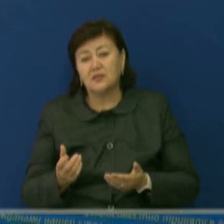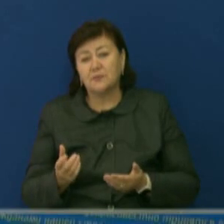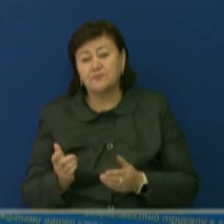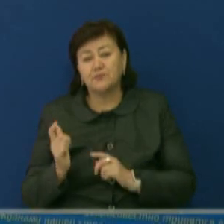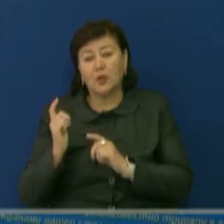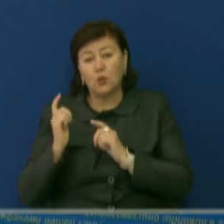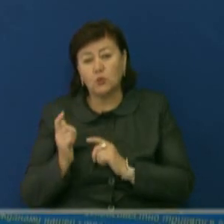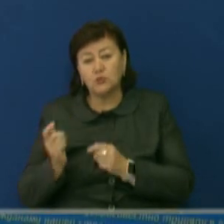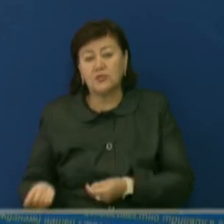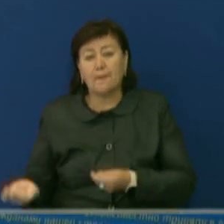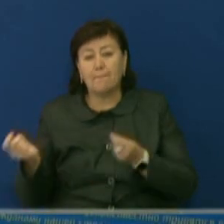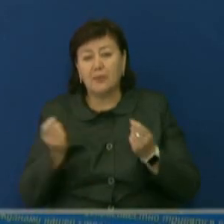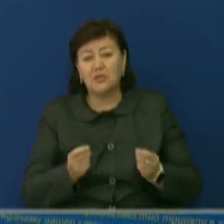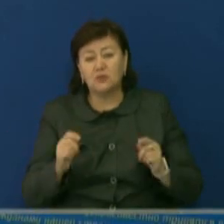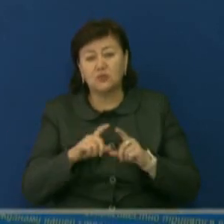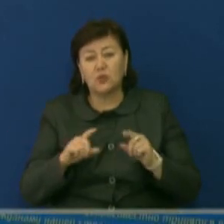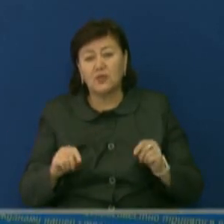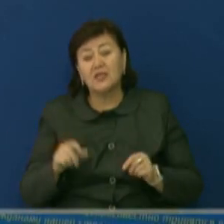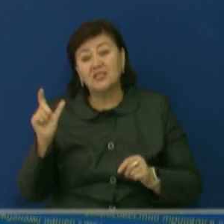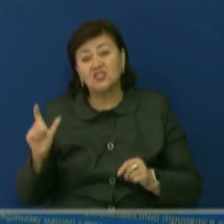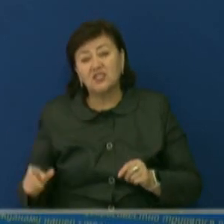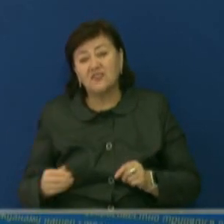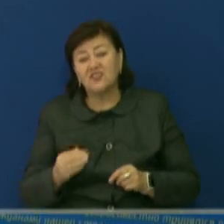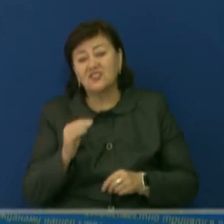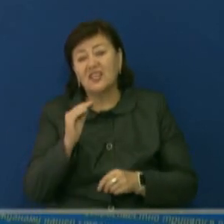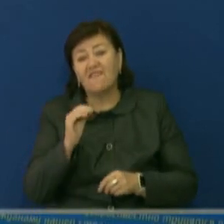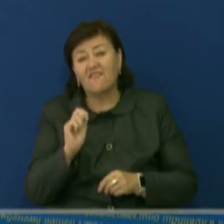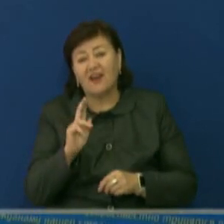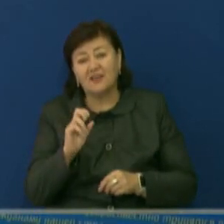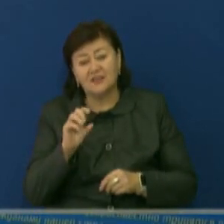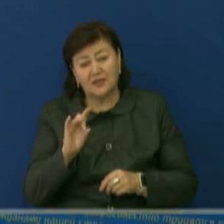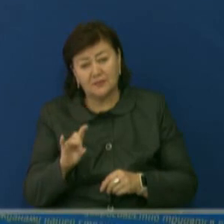умениями. Человеческий фактор его тоже может сказаться на том, что